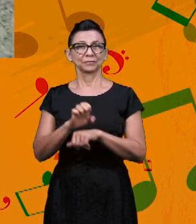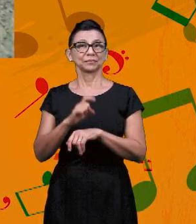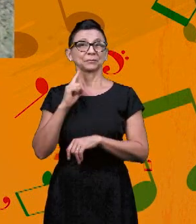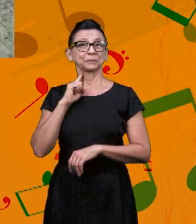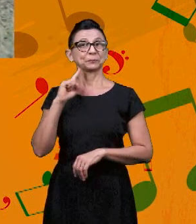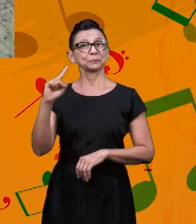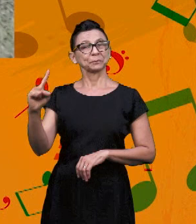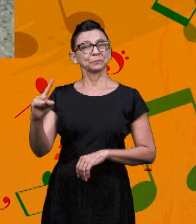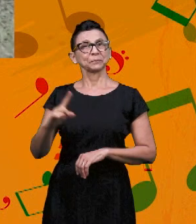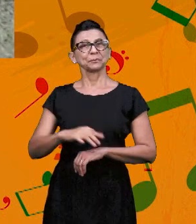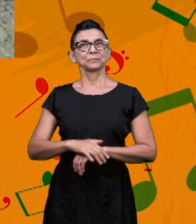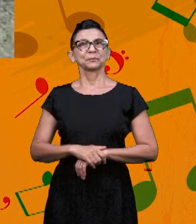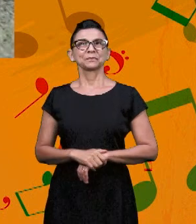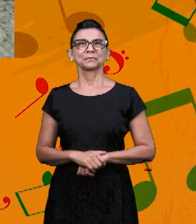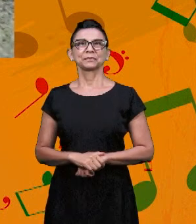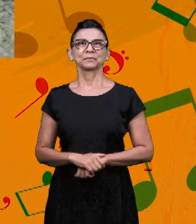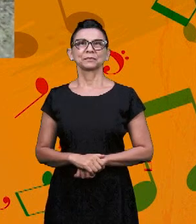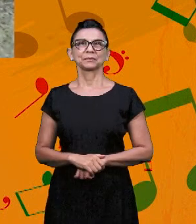Minas Gerais.